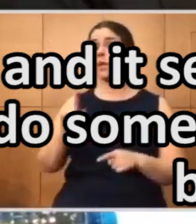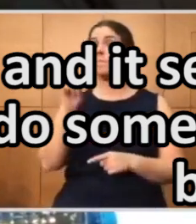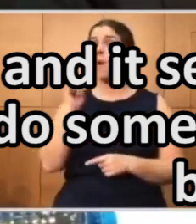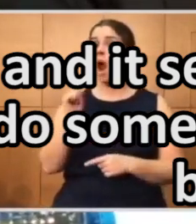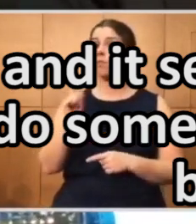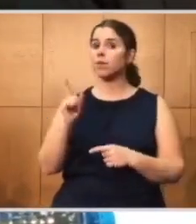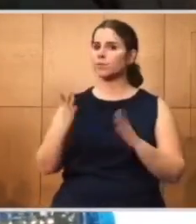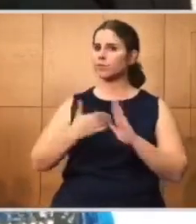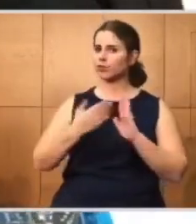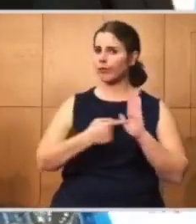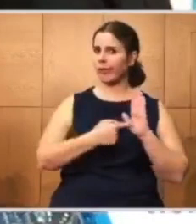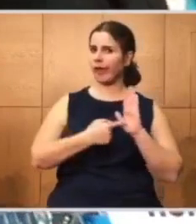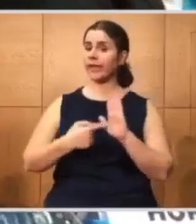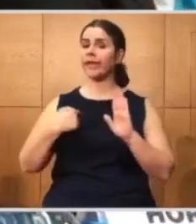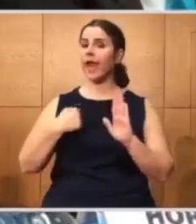příkladem.